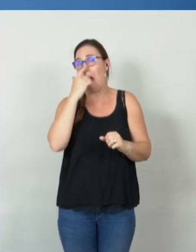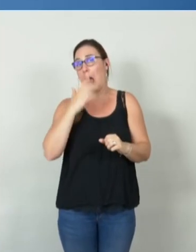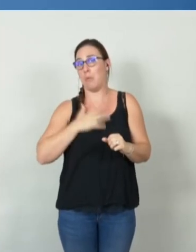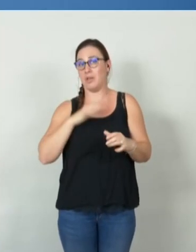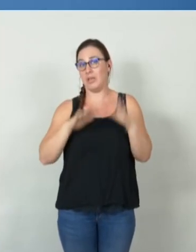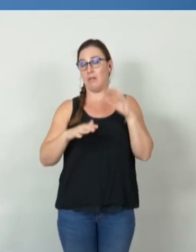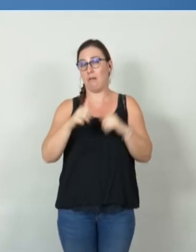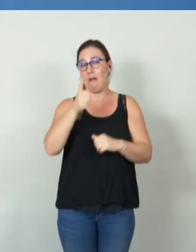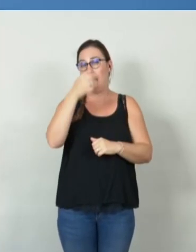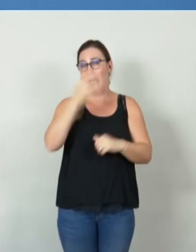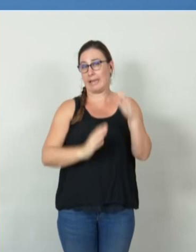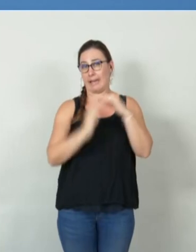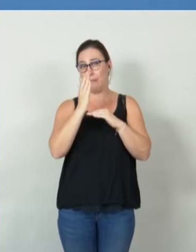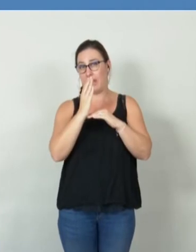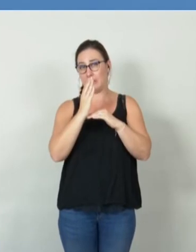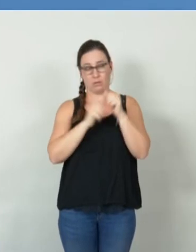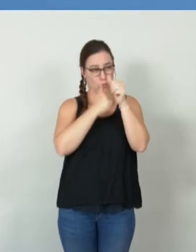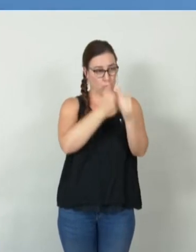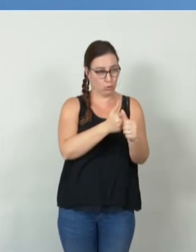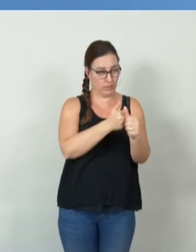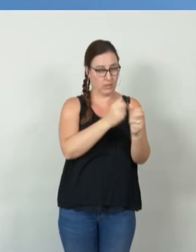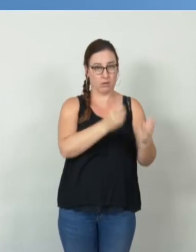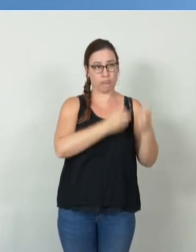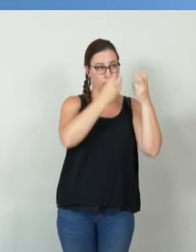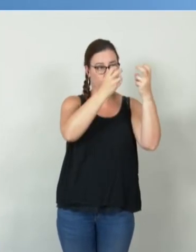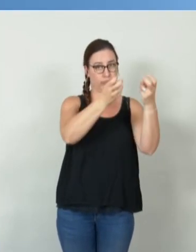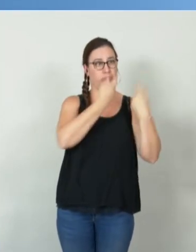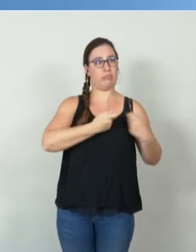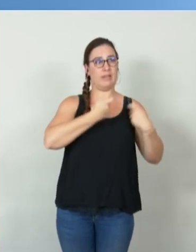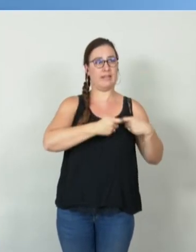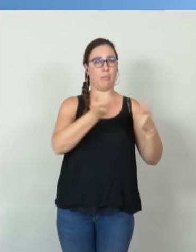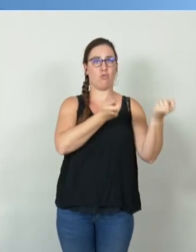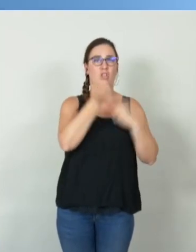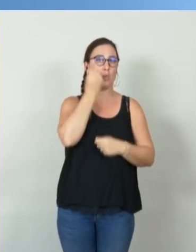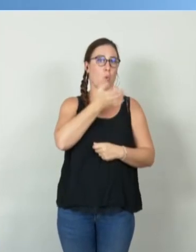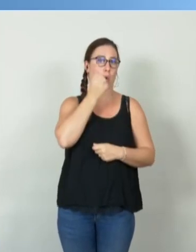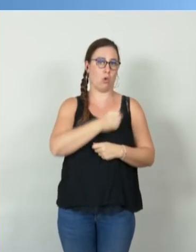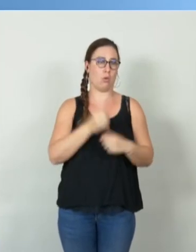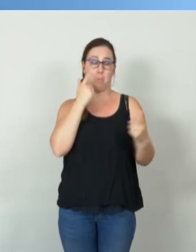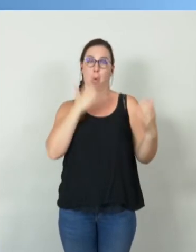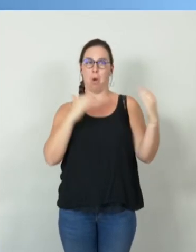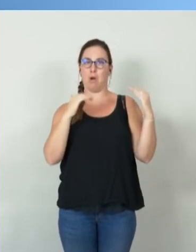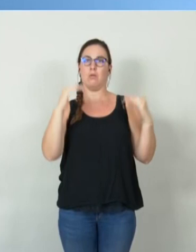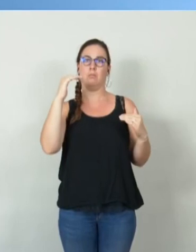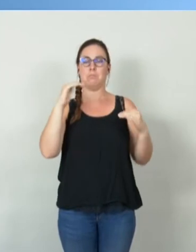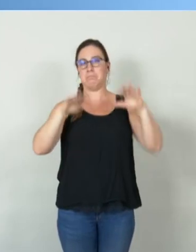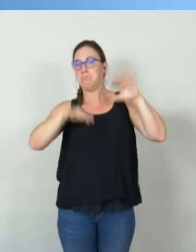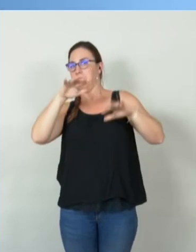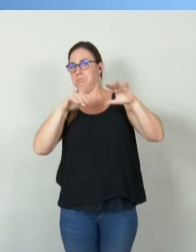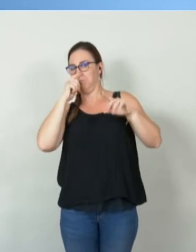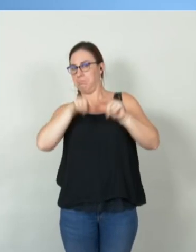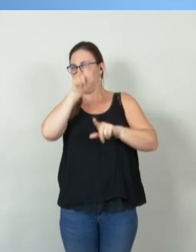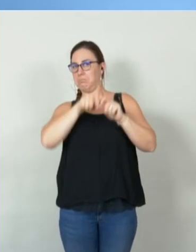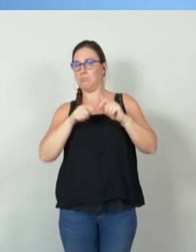d'un quart de l'augmentation des dépenses de gestion courante j'évalue moi entre les